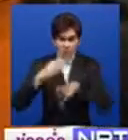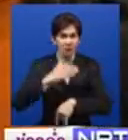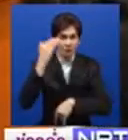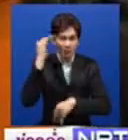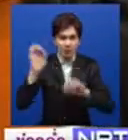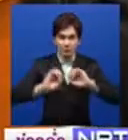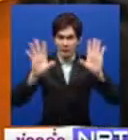โปร่งใส